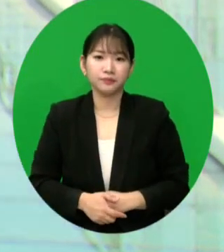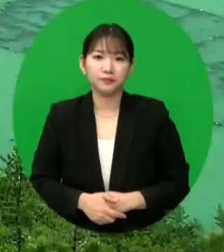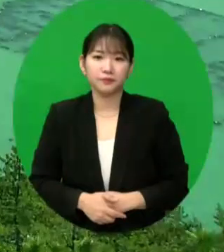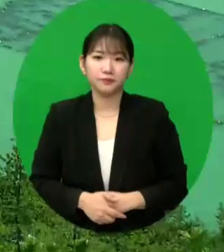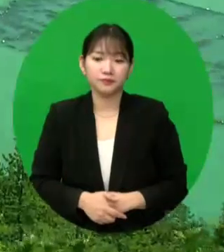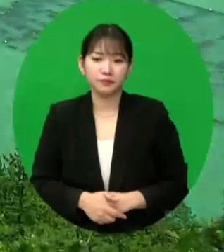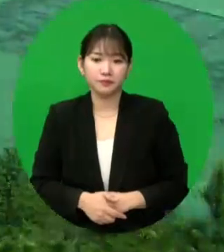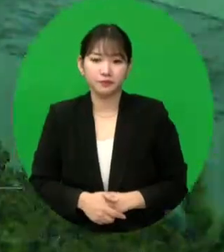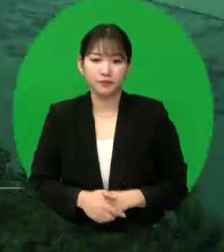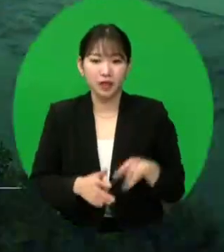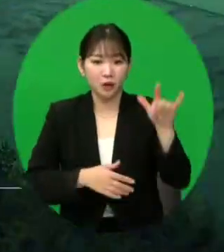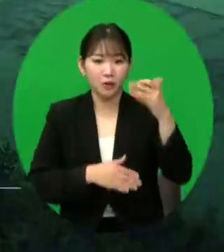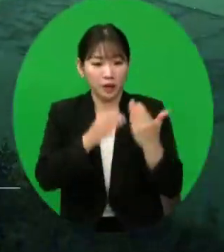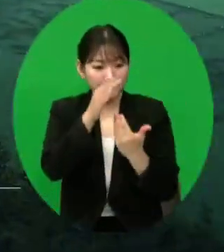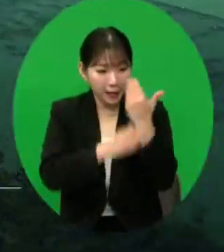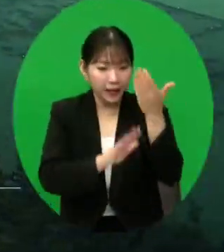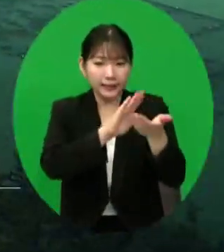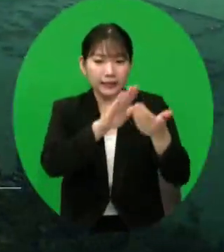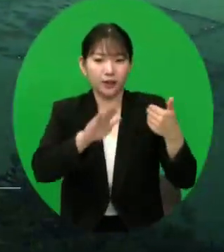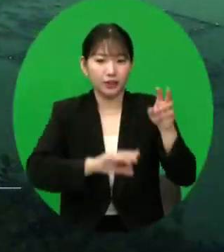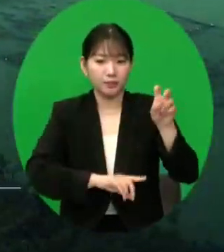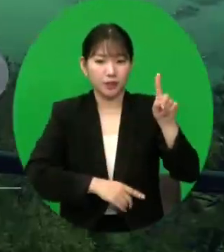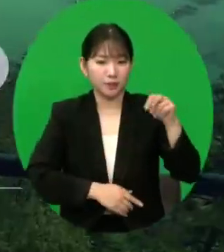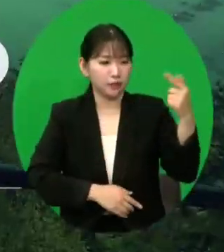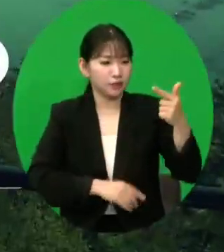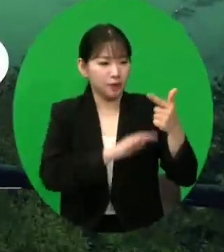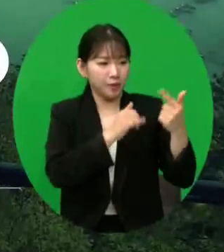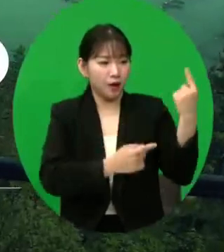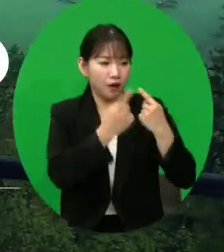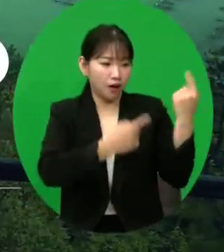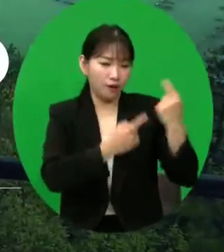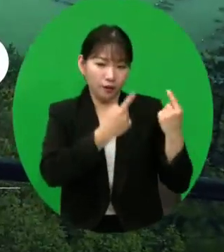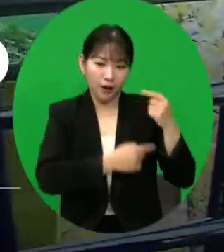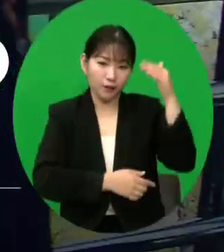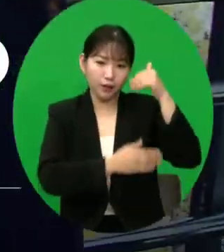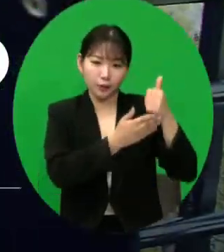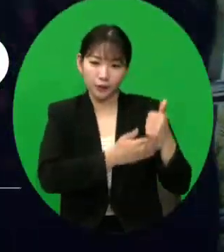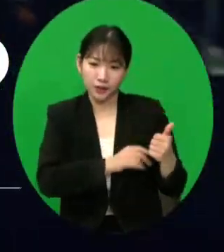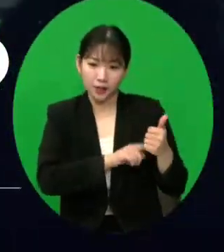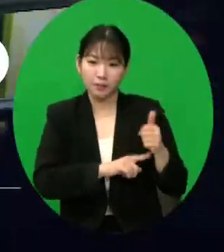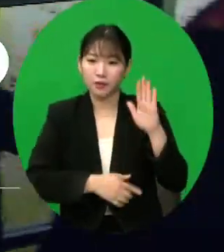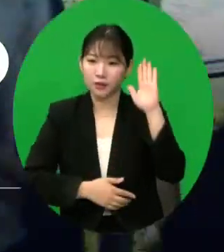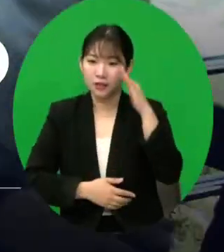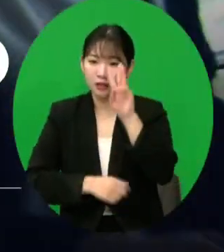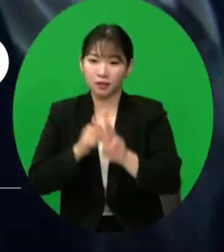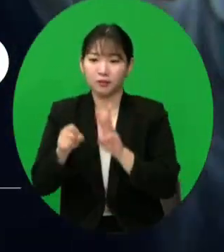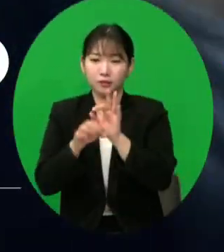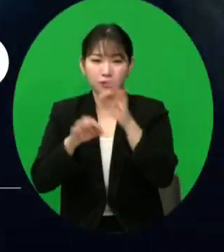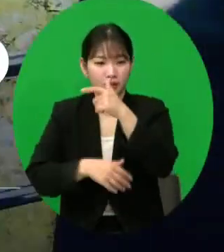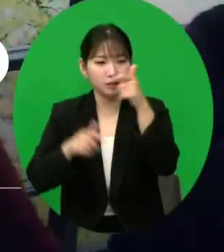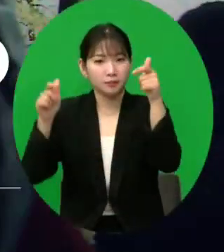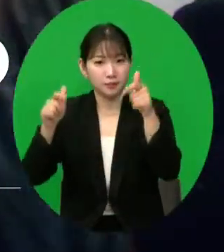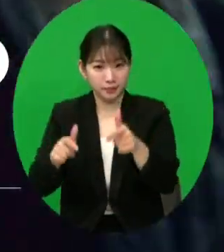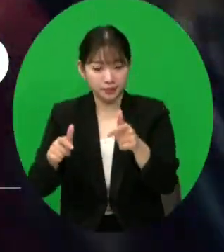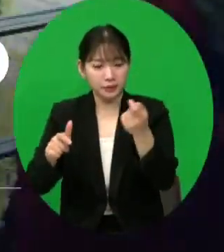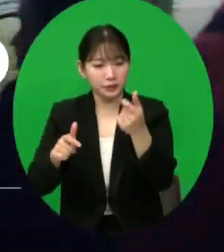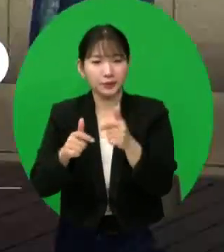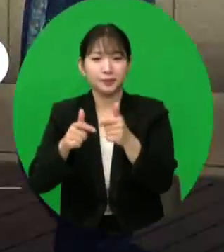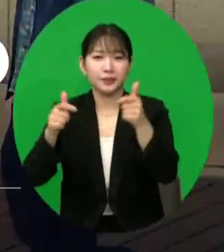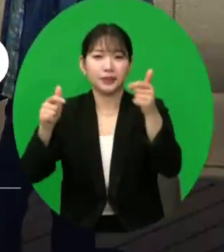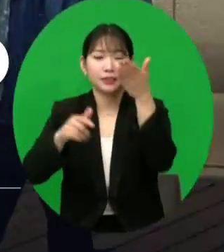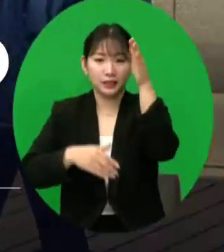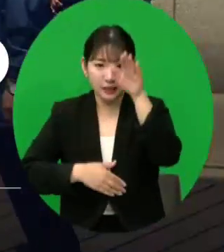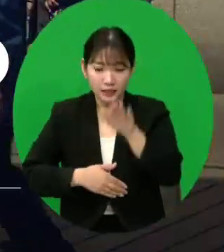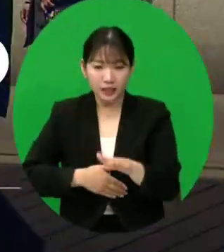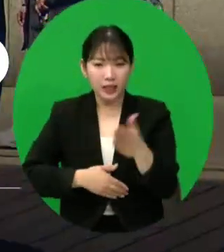깊었어요. 코로나19 이전 21만 6천 명에 달했던 땅끝 관광객은 최근 3년간 크게 줄었다 다시 늘고